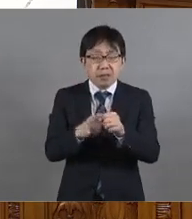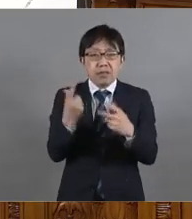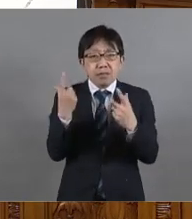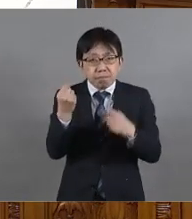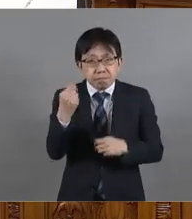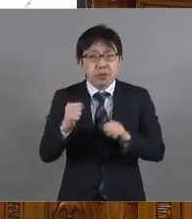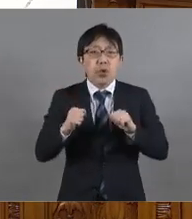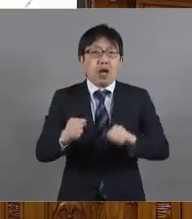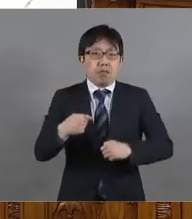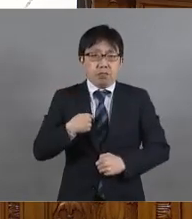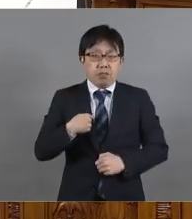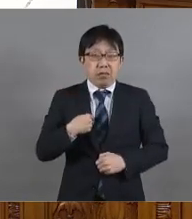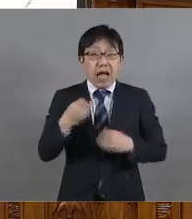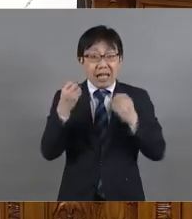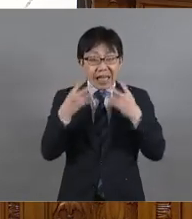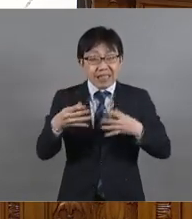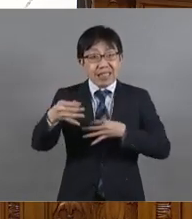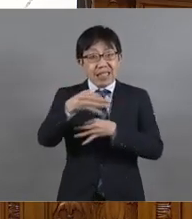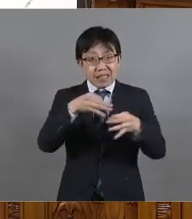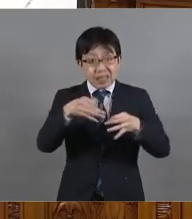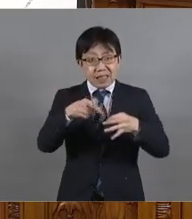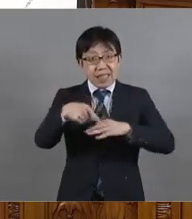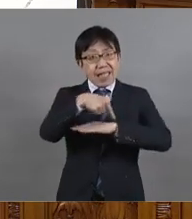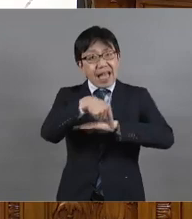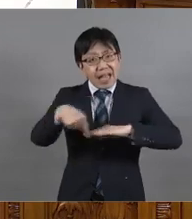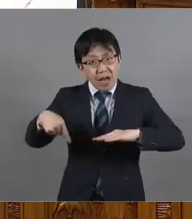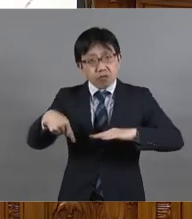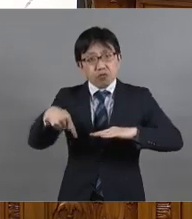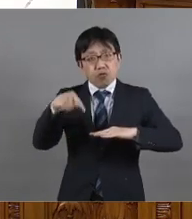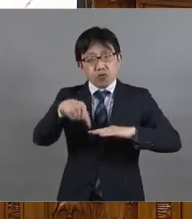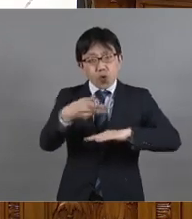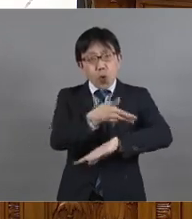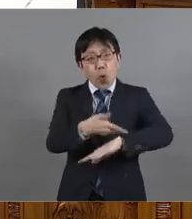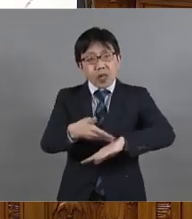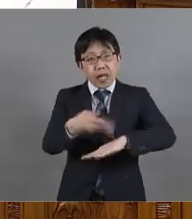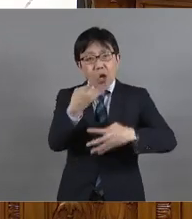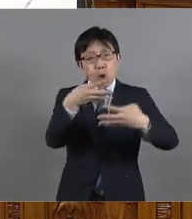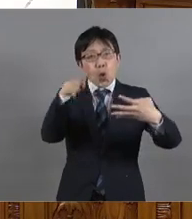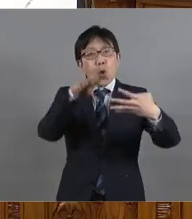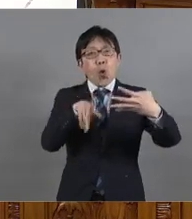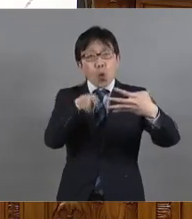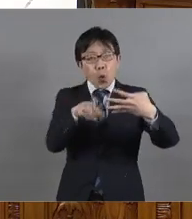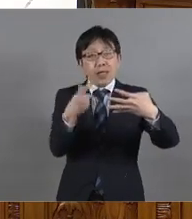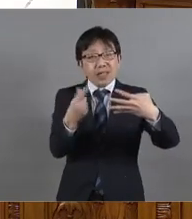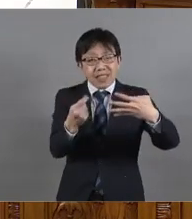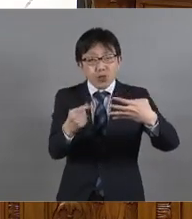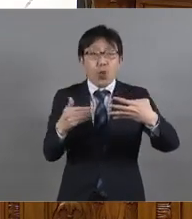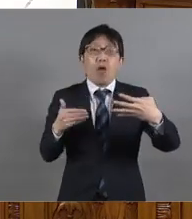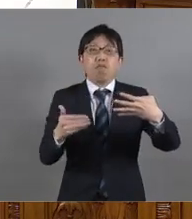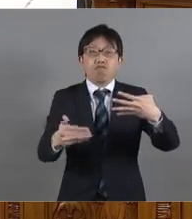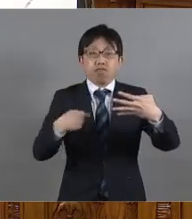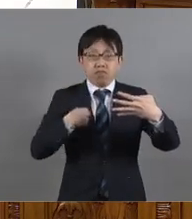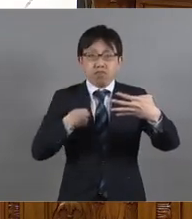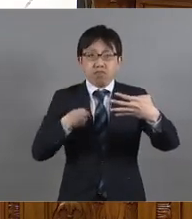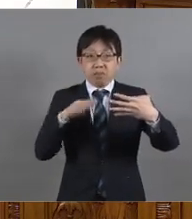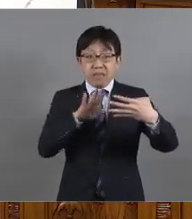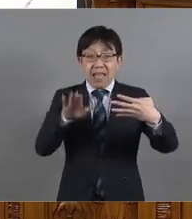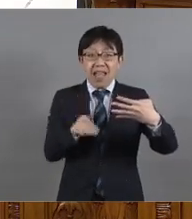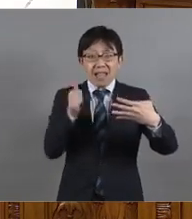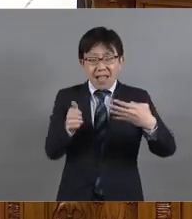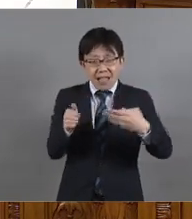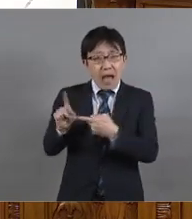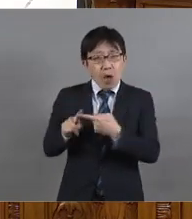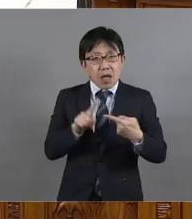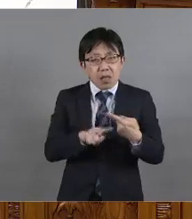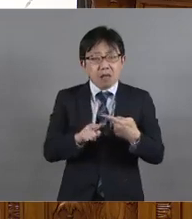チン経済財政再生計画回各工程表の着実な実行やデータに基づく政策立案